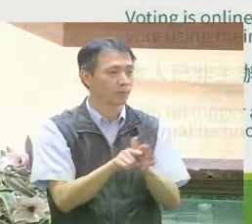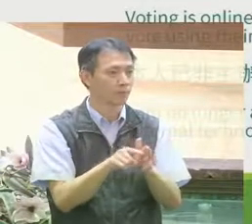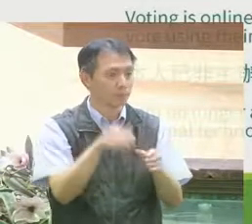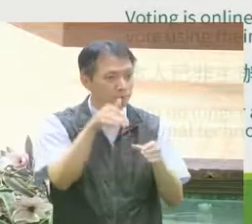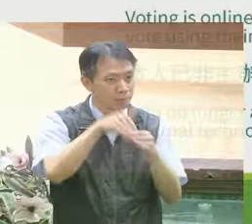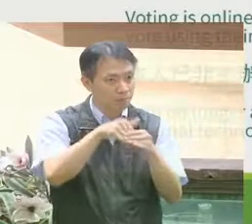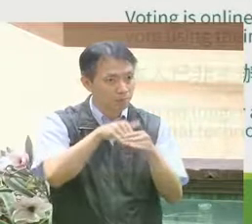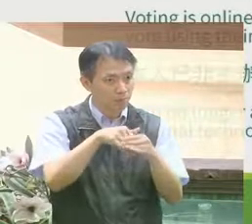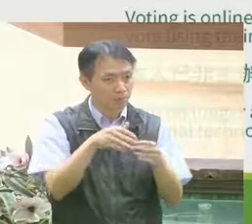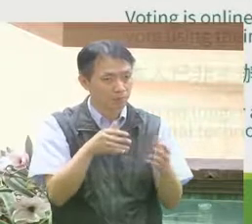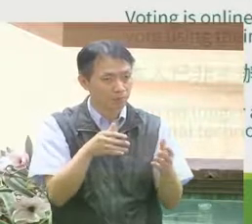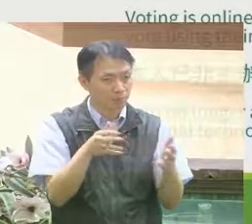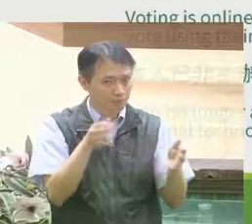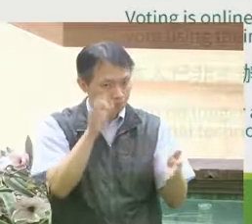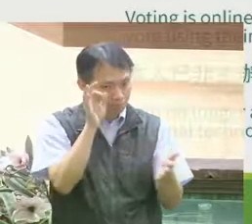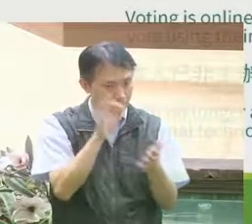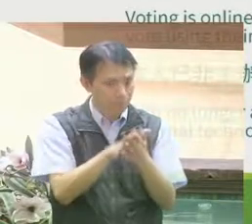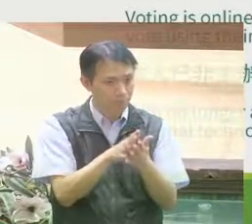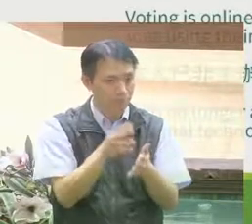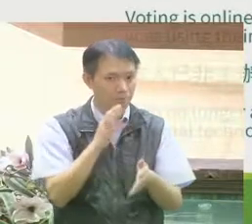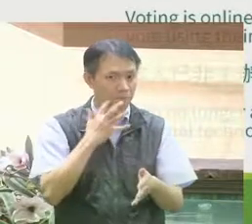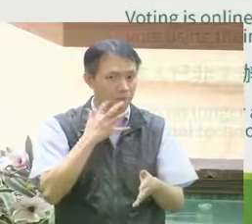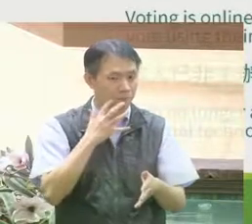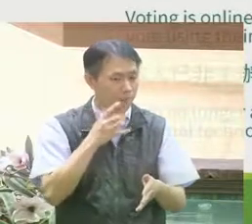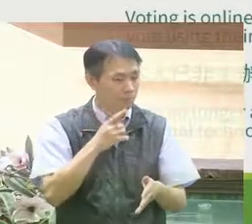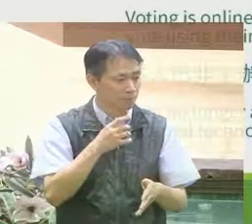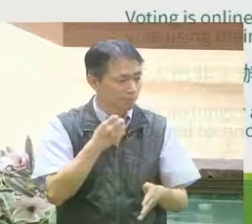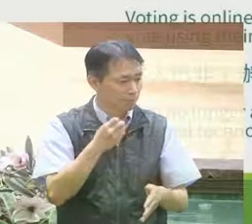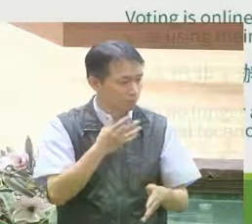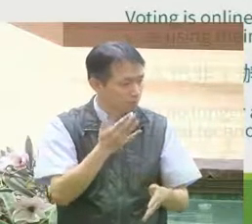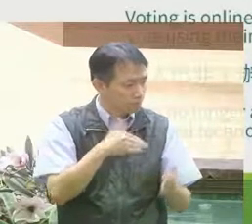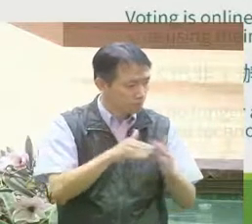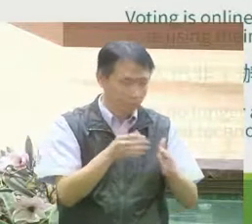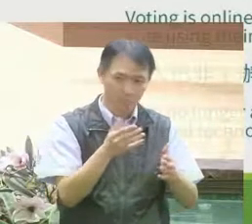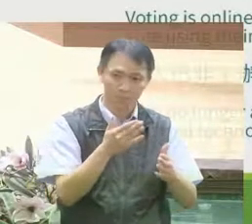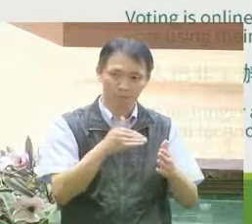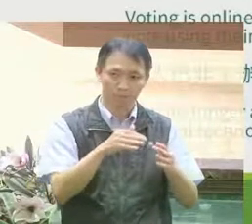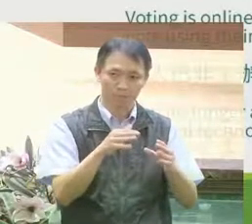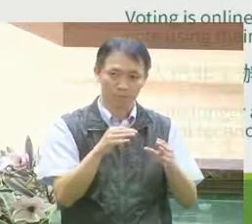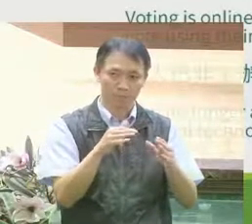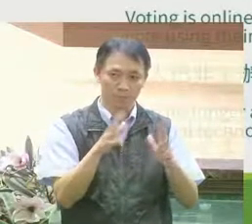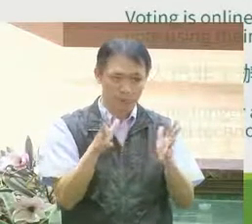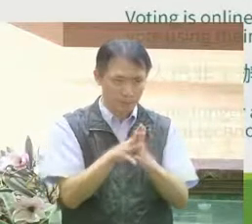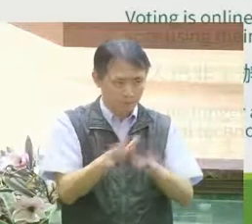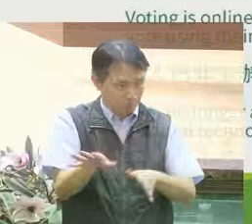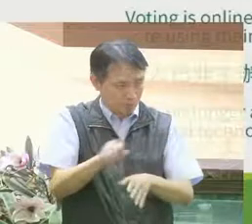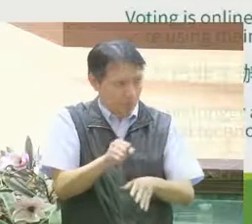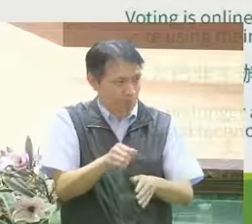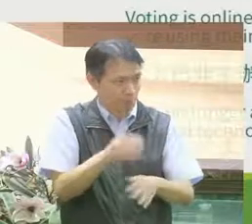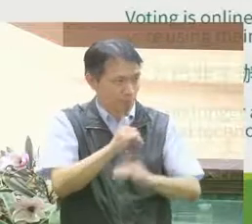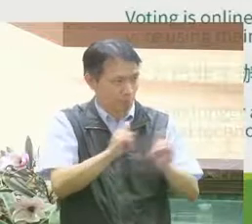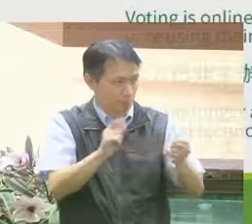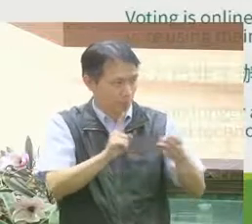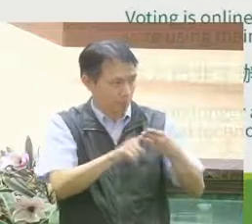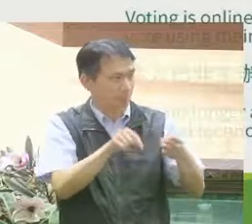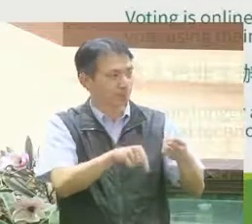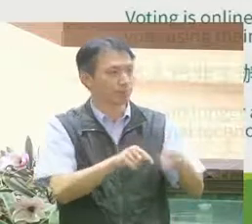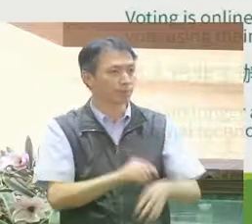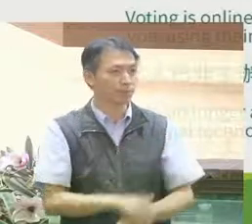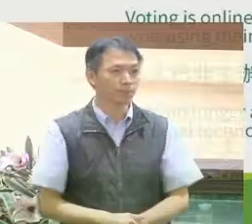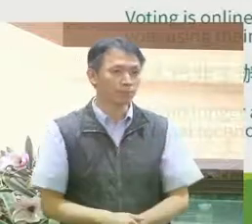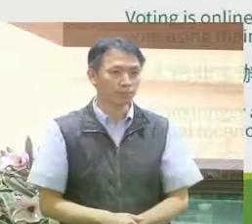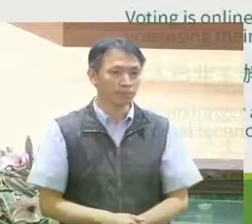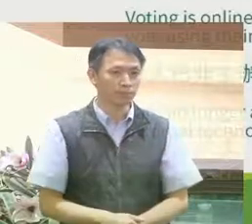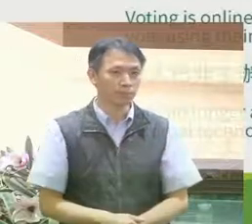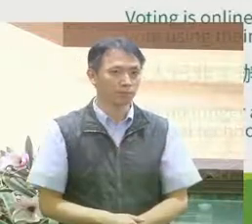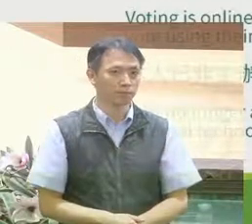票发起组织是新澳门学社，学社是澳门一个重要争取民主的政治组织。我曾